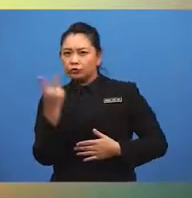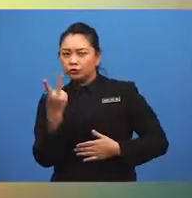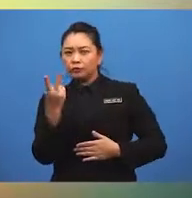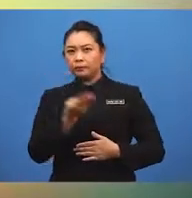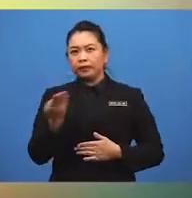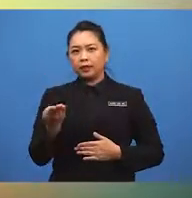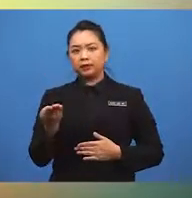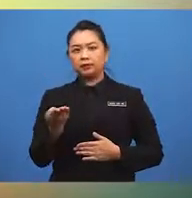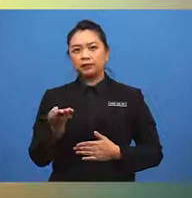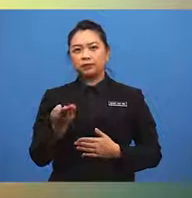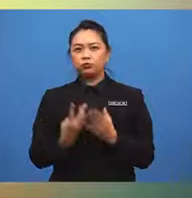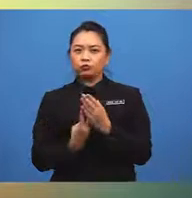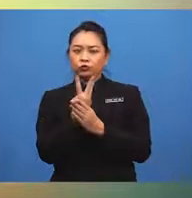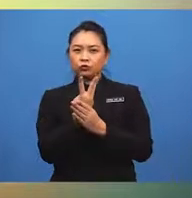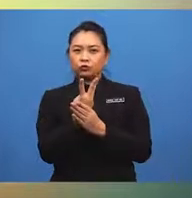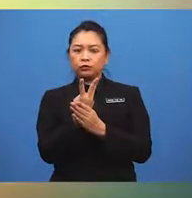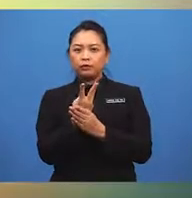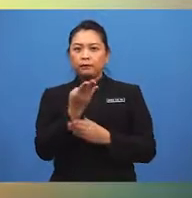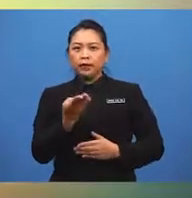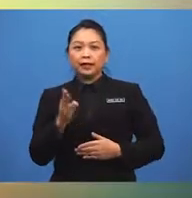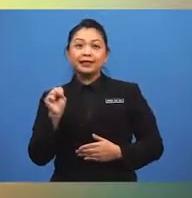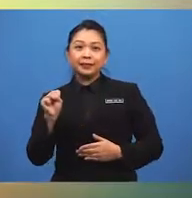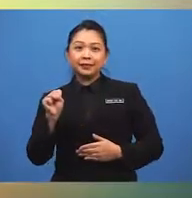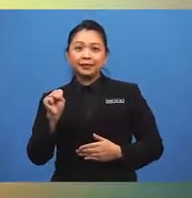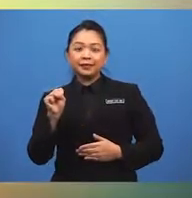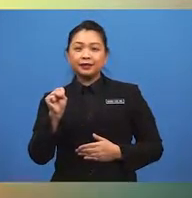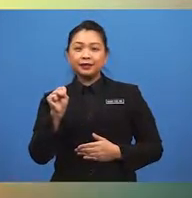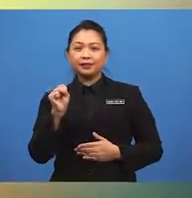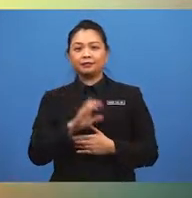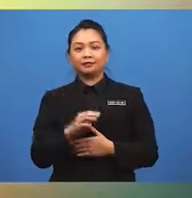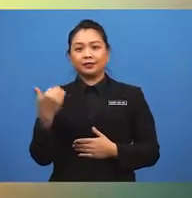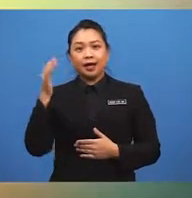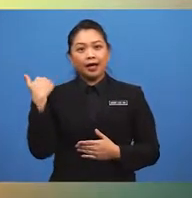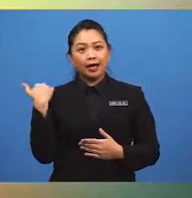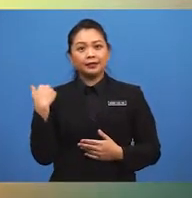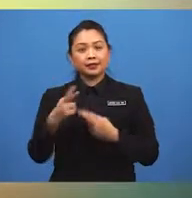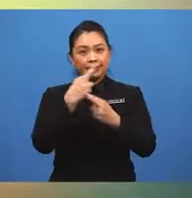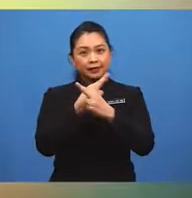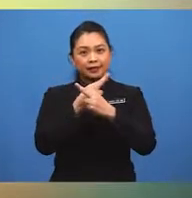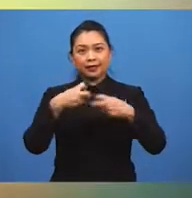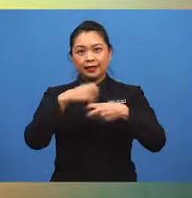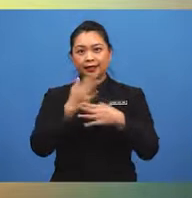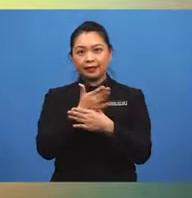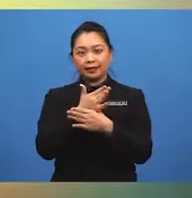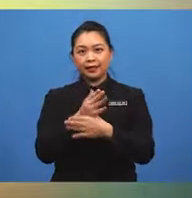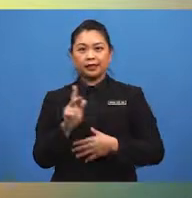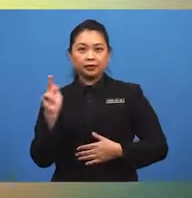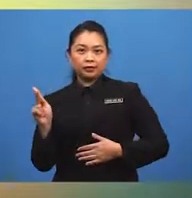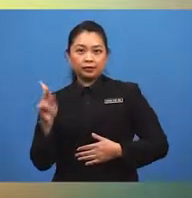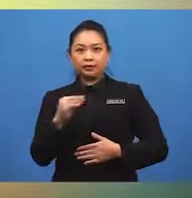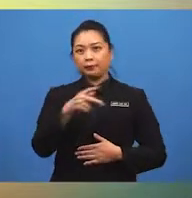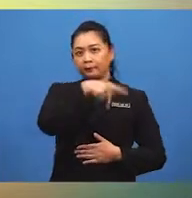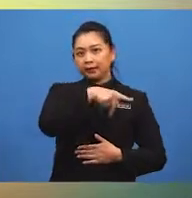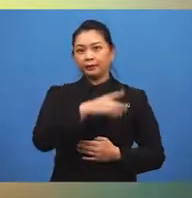ini, wujud bahan semiconductor yang mempunyai rintangan di antara konduktor dan